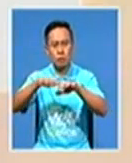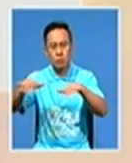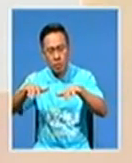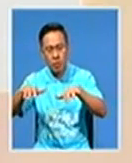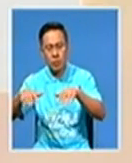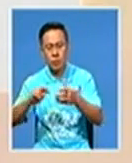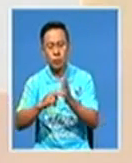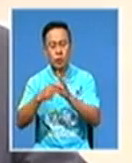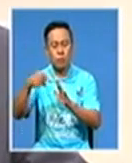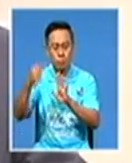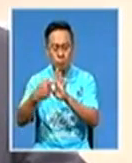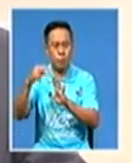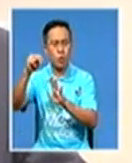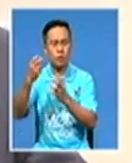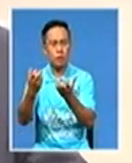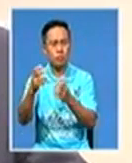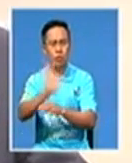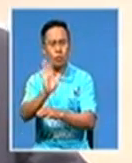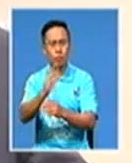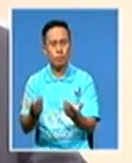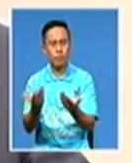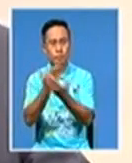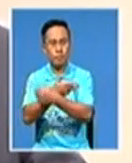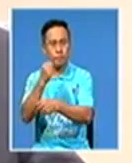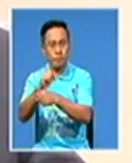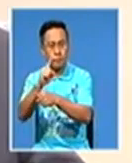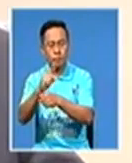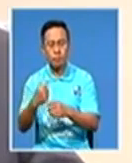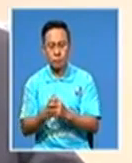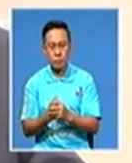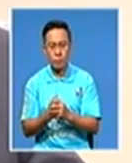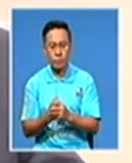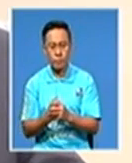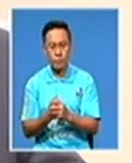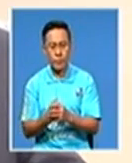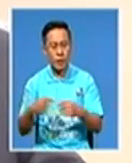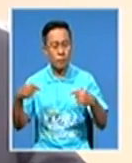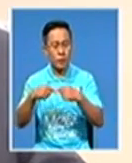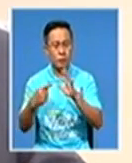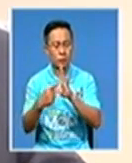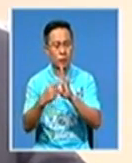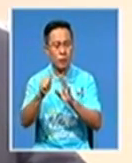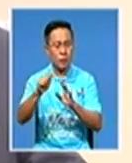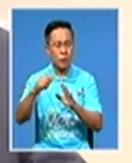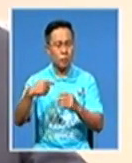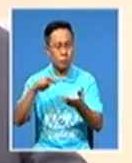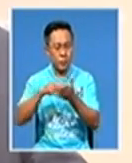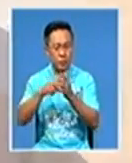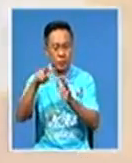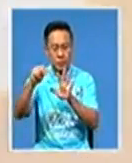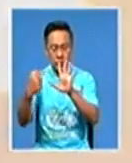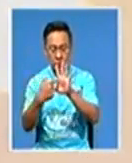ร้างทั่วไปจะเป็นปูนซีเมนต์ไม่ต้องส่งเสริมละนะฮะเราหันไปพวกเขาที่เขาเรียกว่าadvanced materials นะหรือ